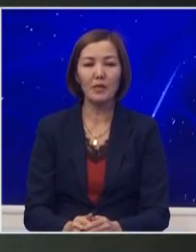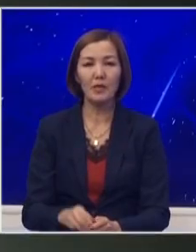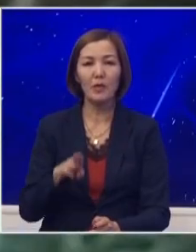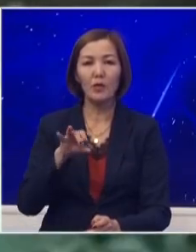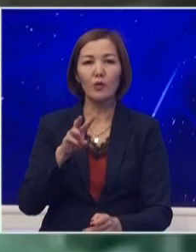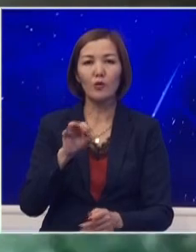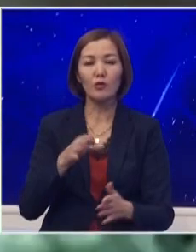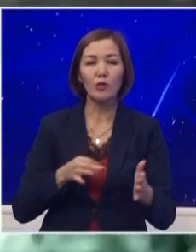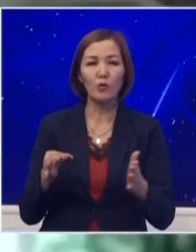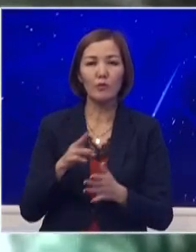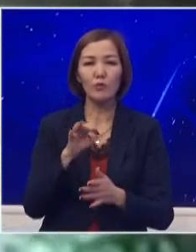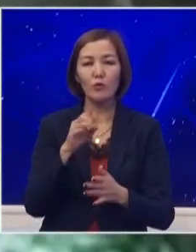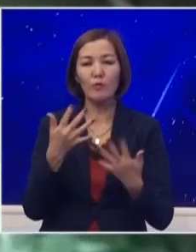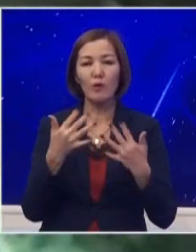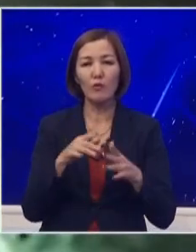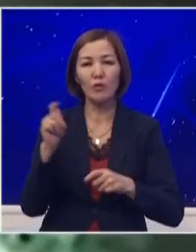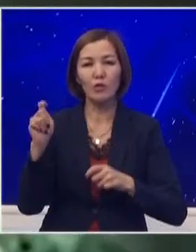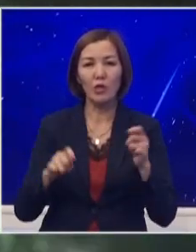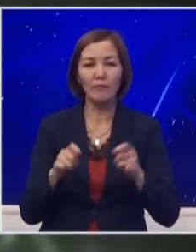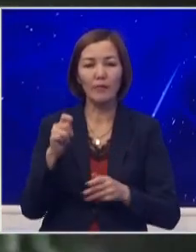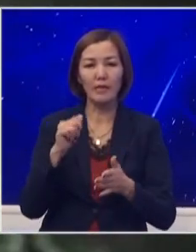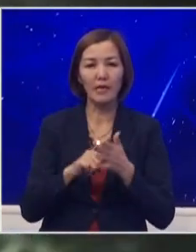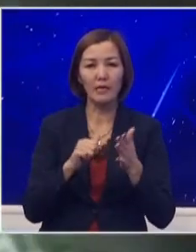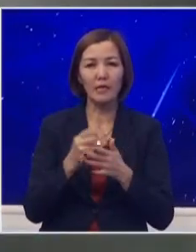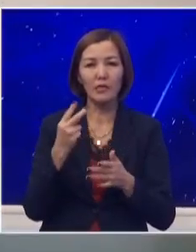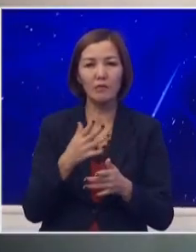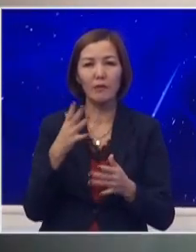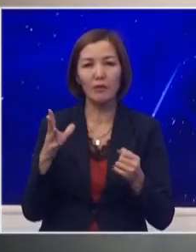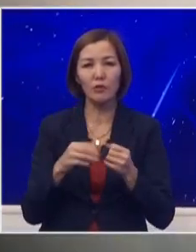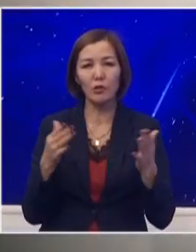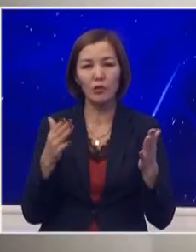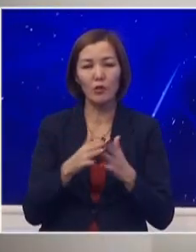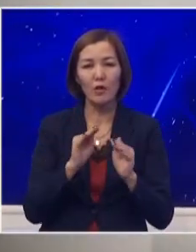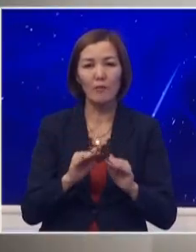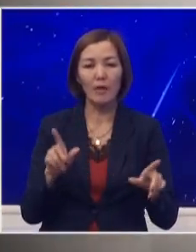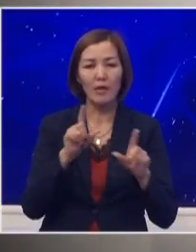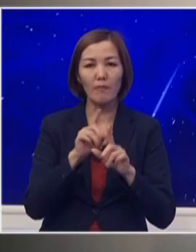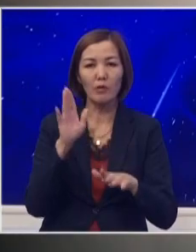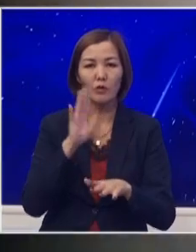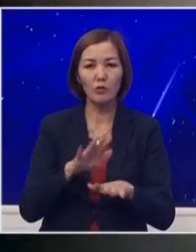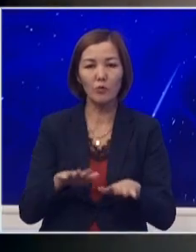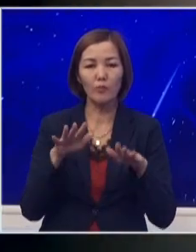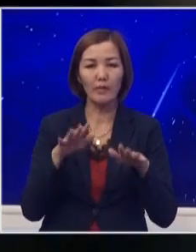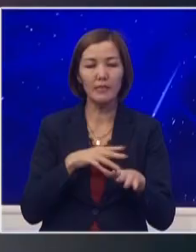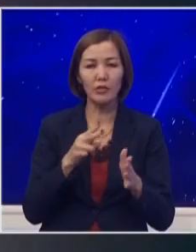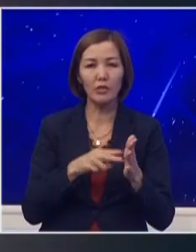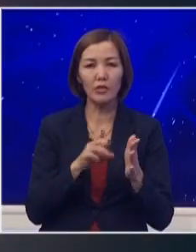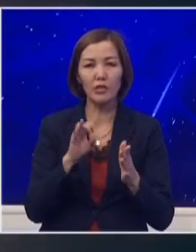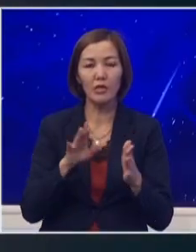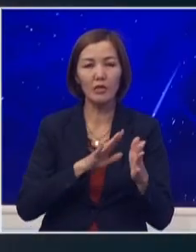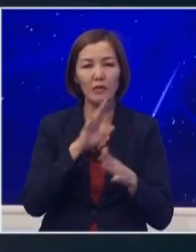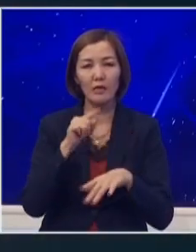Түркістан облысының Төлеби ауданында толассыз жауған жаңбырдан кейін 25 жер үй мен балабақша ауласын су басты. 7 қарашада